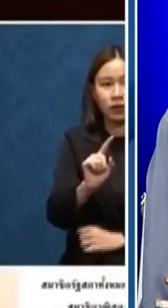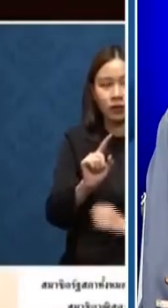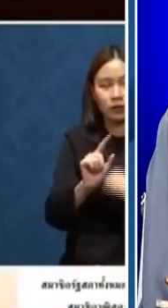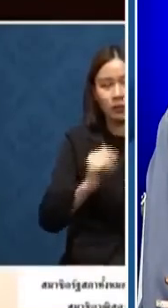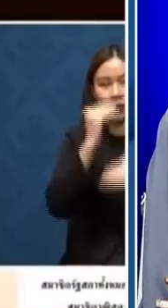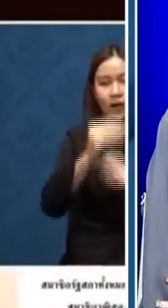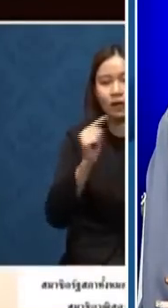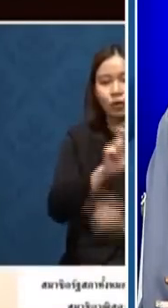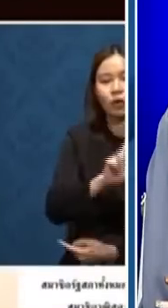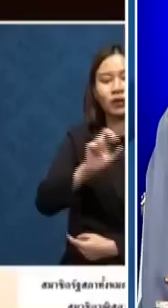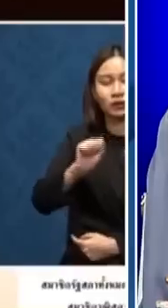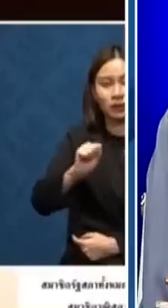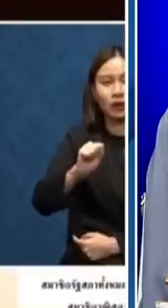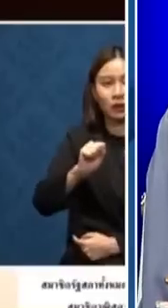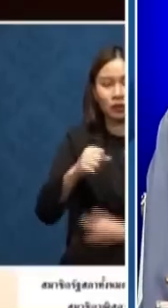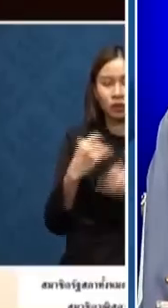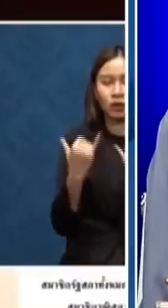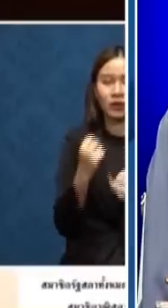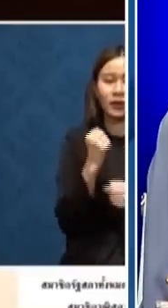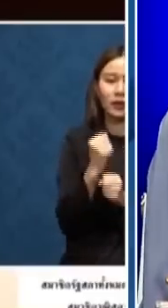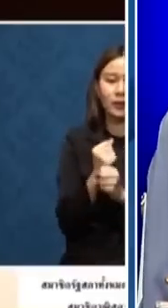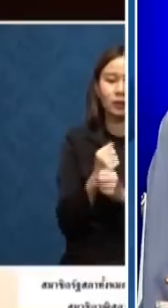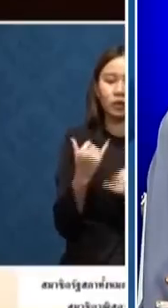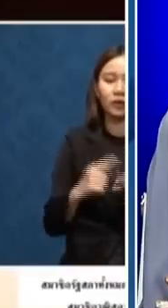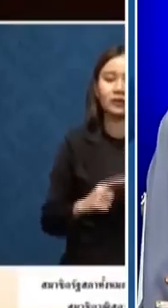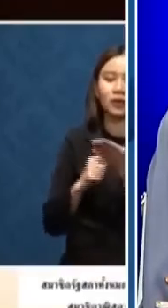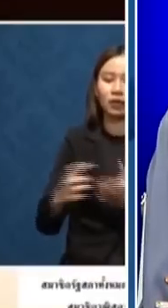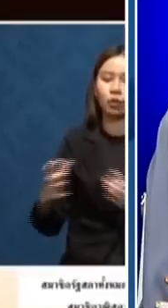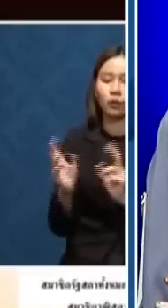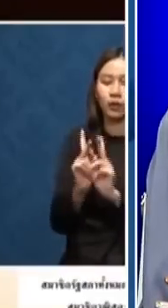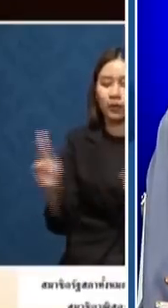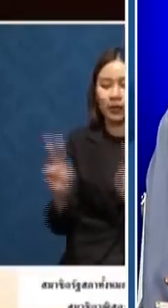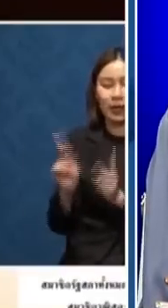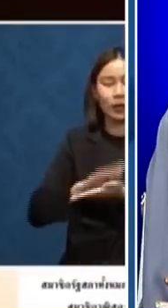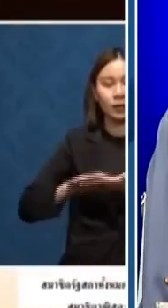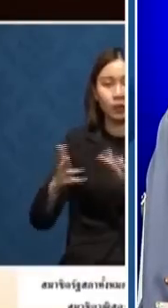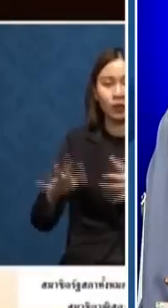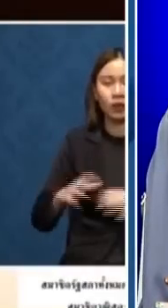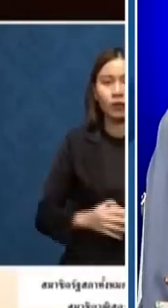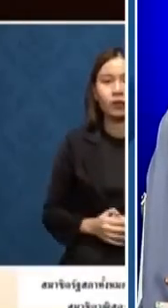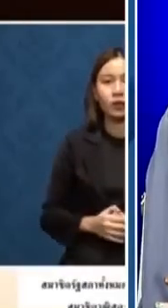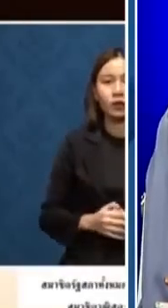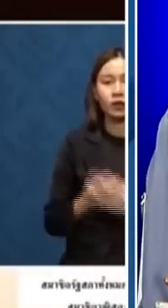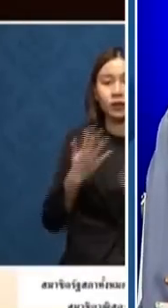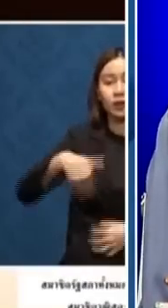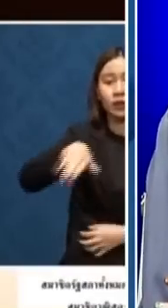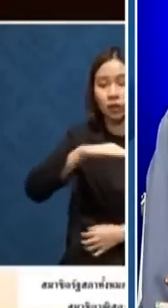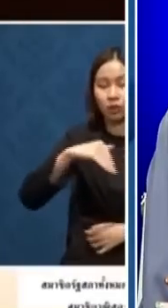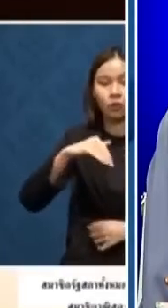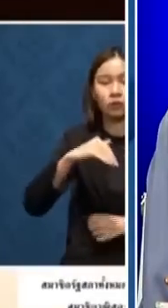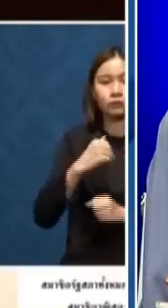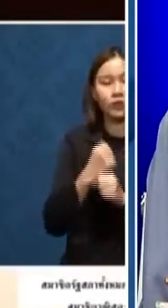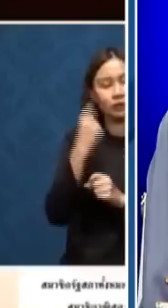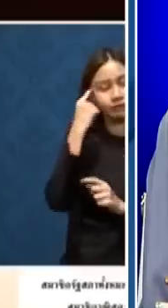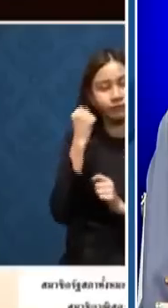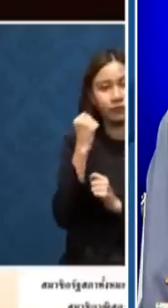ามีการโหวตแล้วเกิดแพ้ขึ้นมาจะทำยังไงฮะโอกาสของนายกจากพรรคเพื่อไทยก็ไม่ ม ีคุณพิ